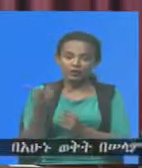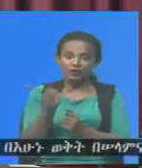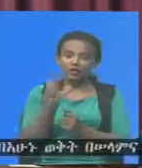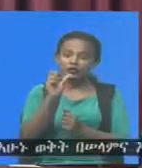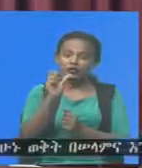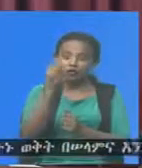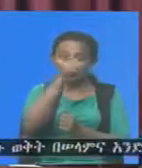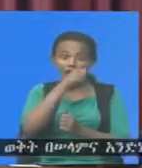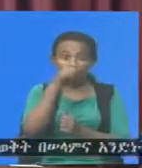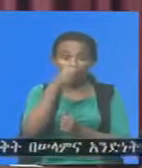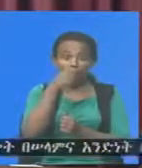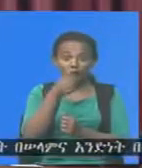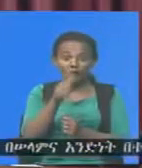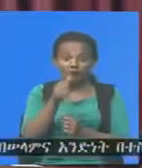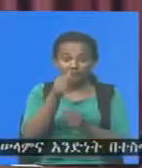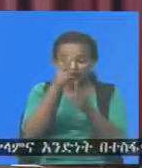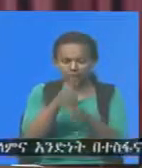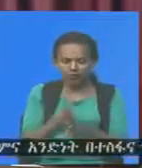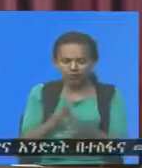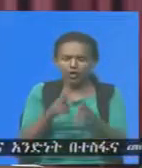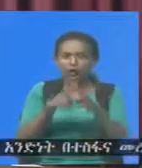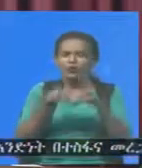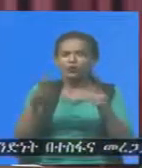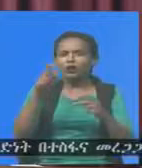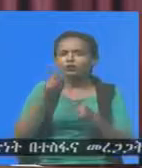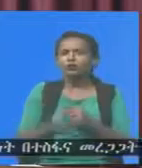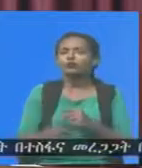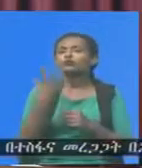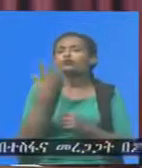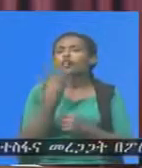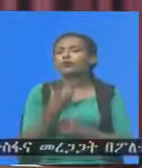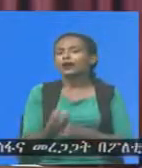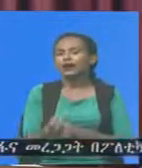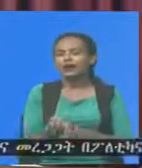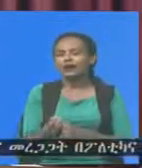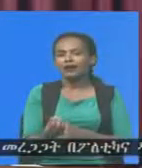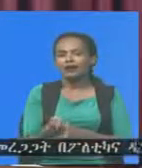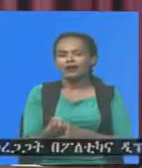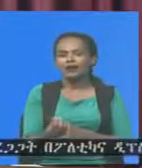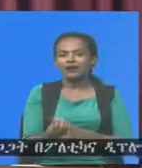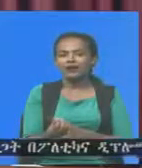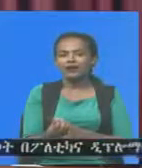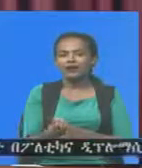ትንሿ ኢትዮጵያ ብለን ስናከብር በጣም በጣም ደቡብ ያምራል።